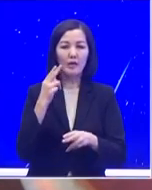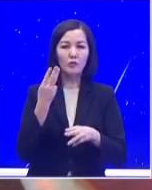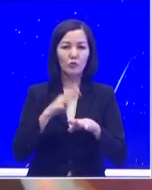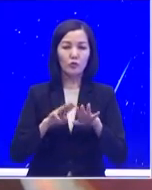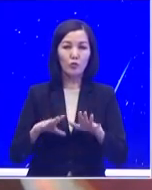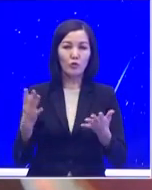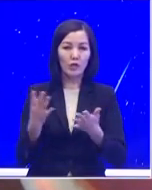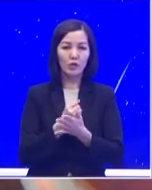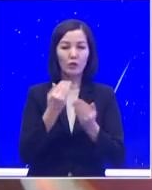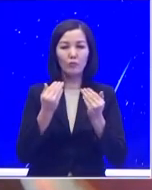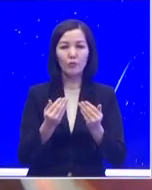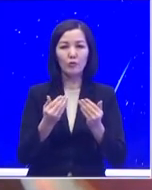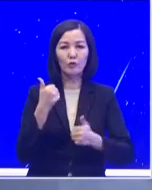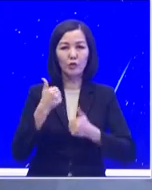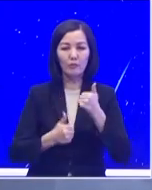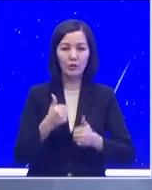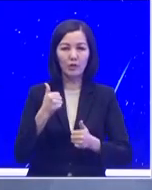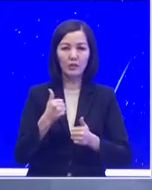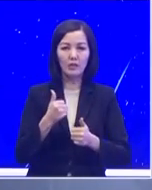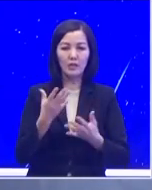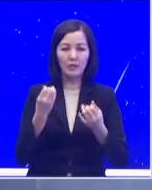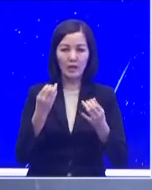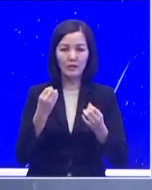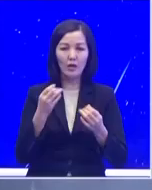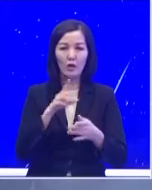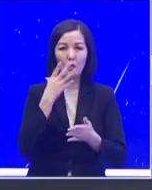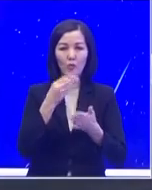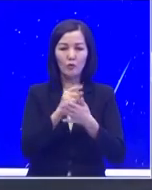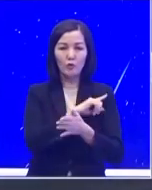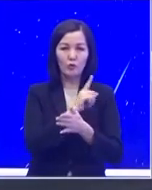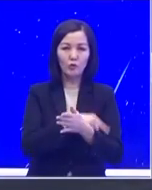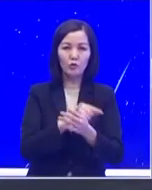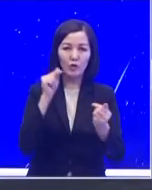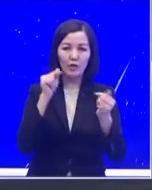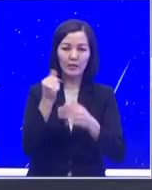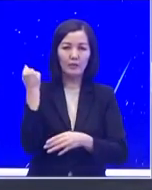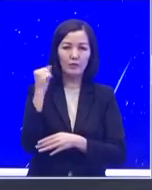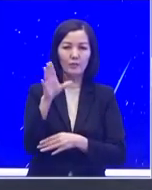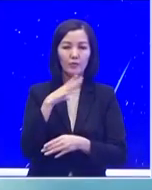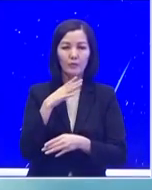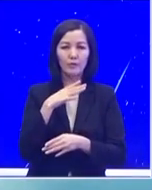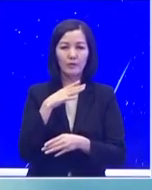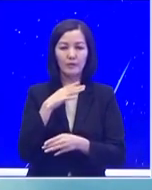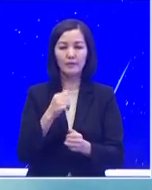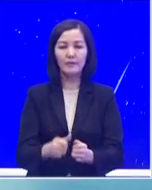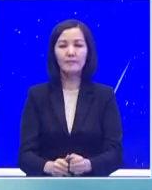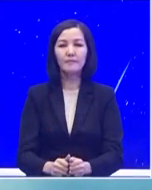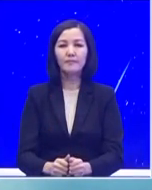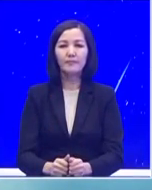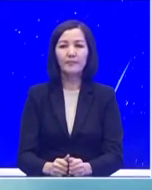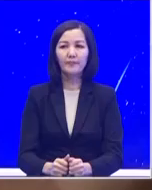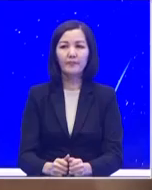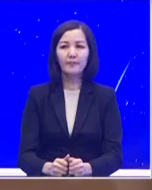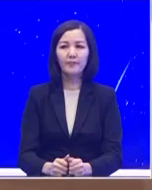иеленген. Бүгінгі жекпе-жектеде өз күшін тағы бір мәрте дәлелдеді. Қарсыласына одан 2 есе соққы көбірек беріп, жеңіс тұғырынан